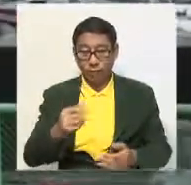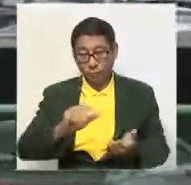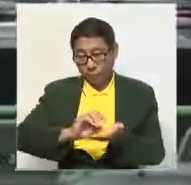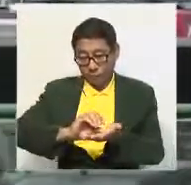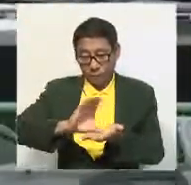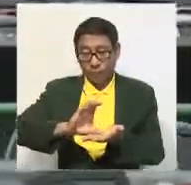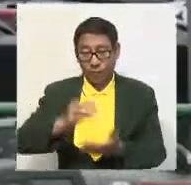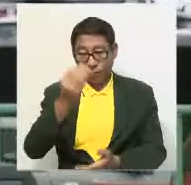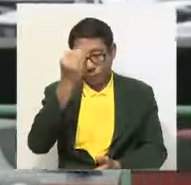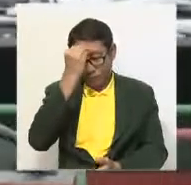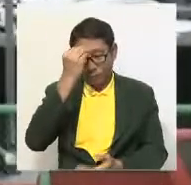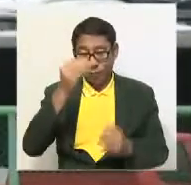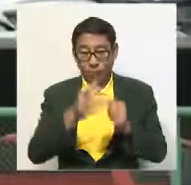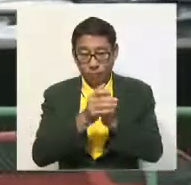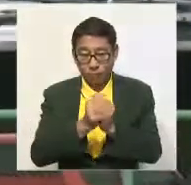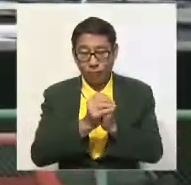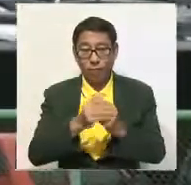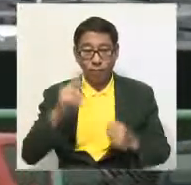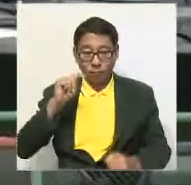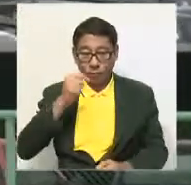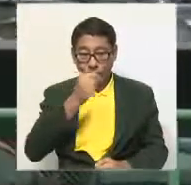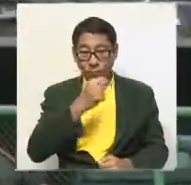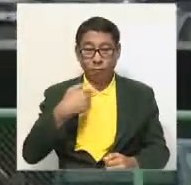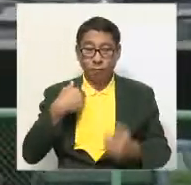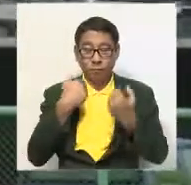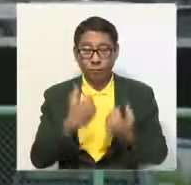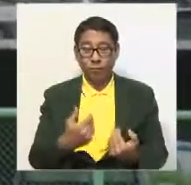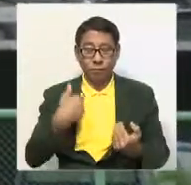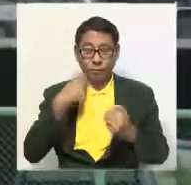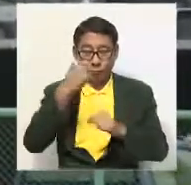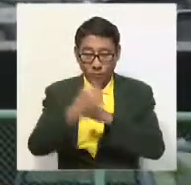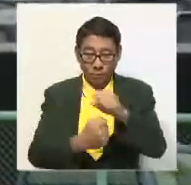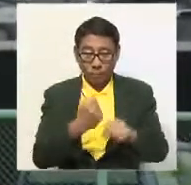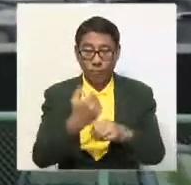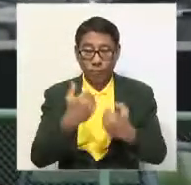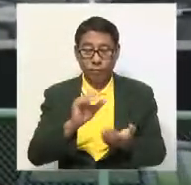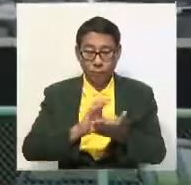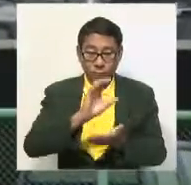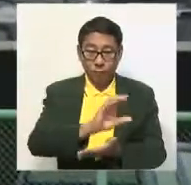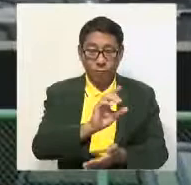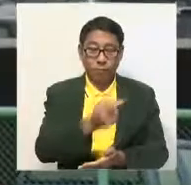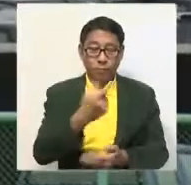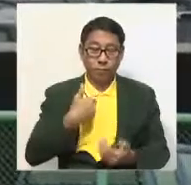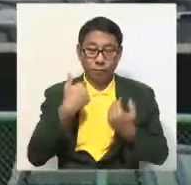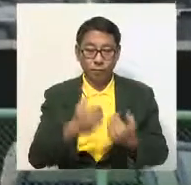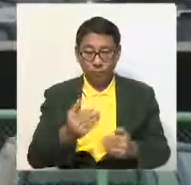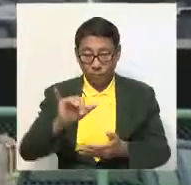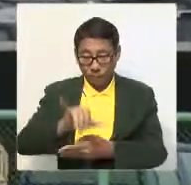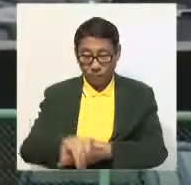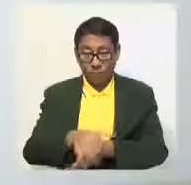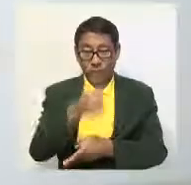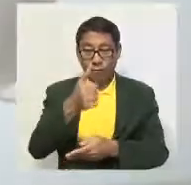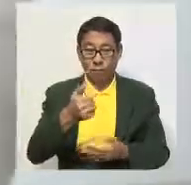มากที่สุดคือญี่ปุ่นจีนไต้หวันสิงคโปร์และเนเธอร์แลนด์ส่วนปีนี้เชื่อว่าการลงทุนใหม่จะมีทิศทางที่ดี